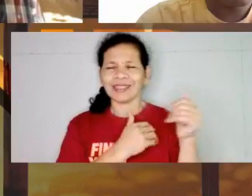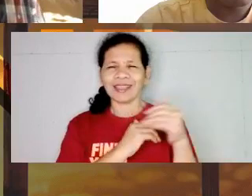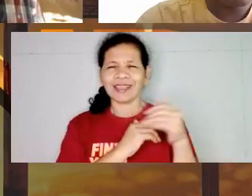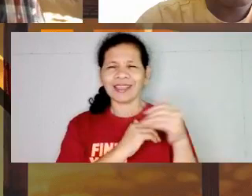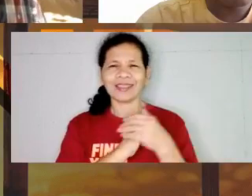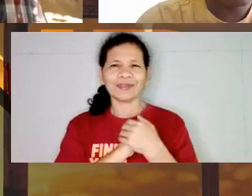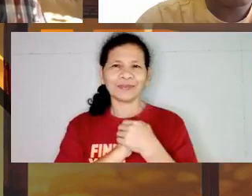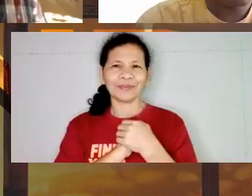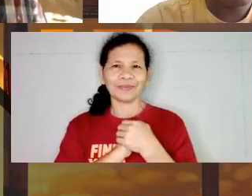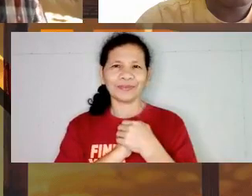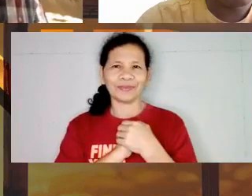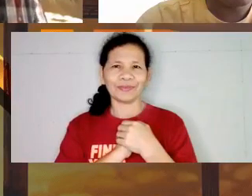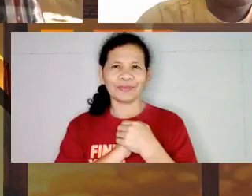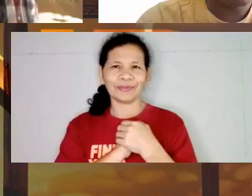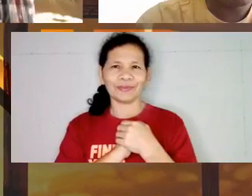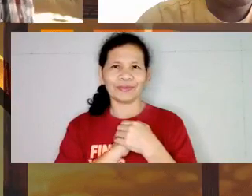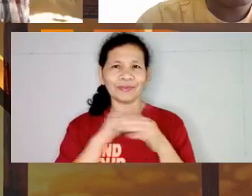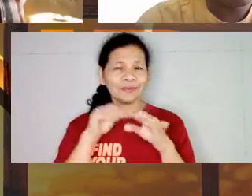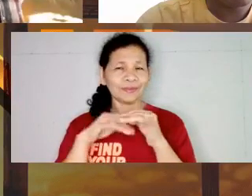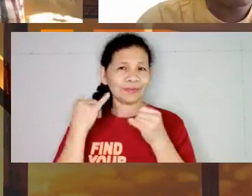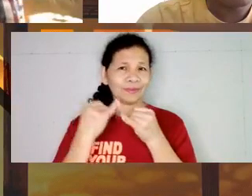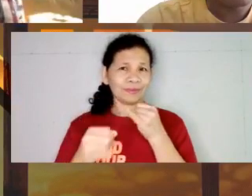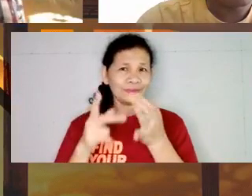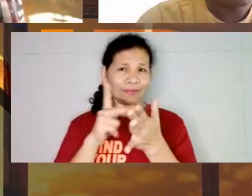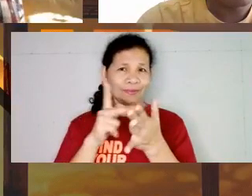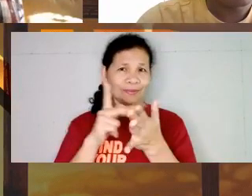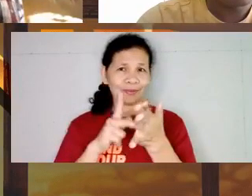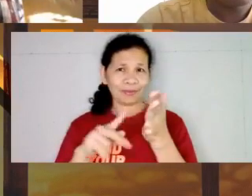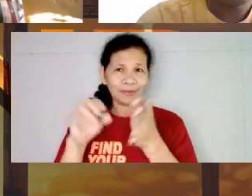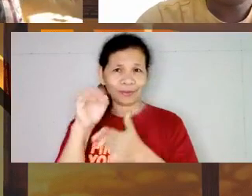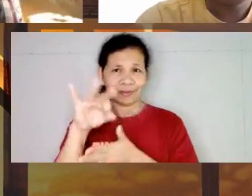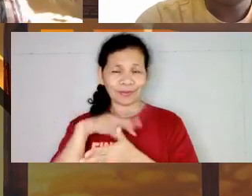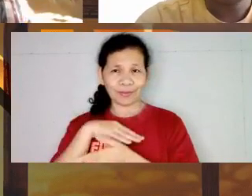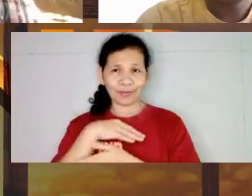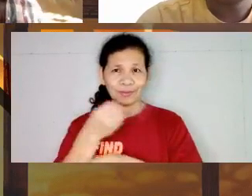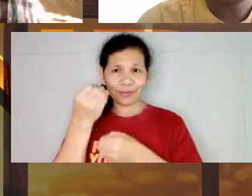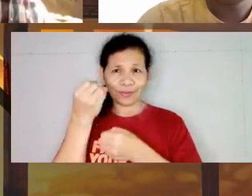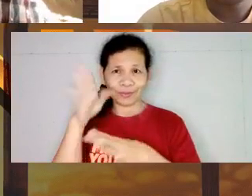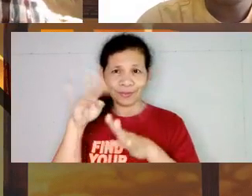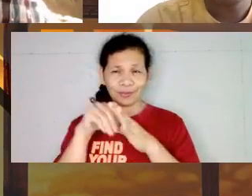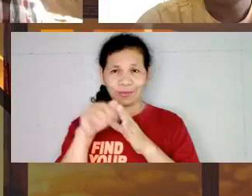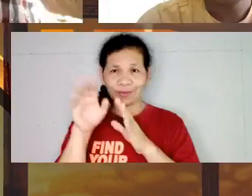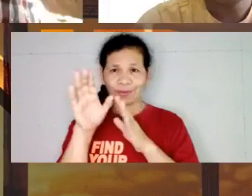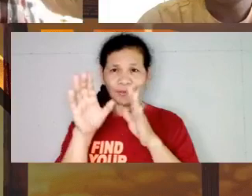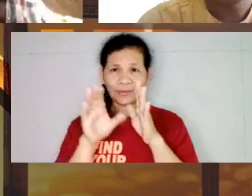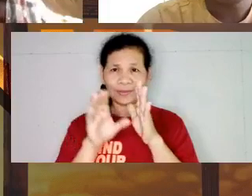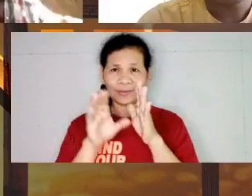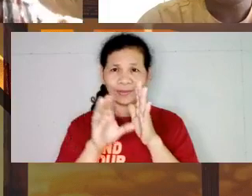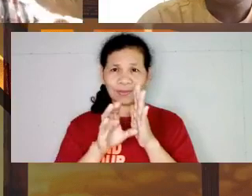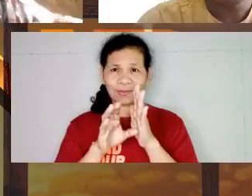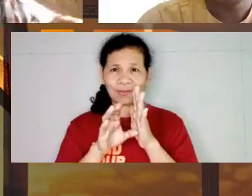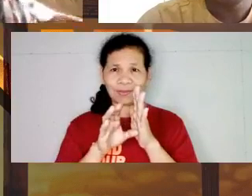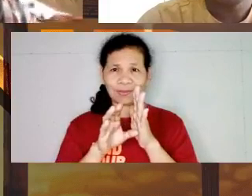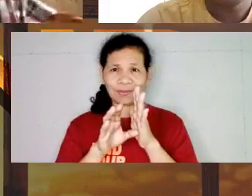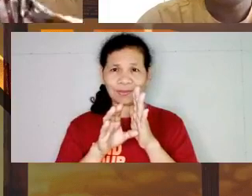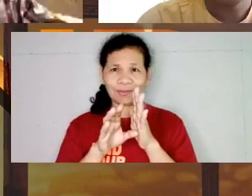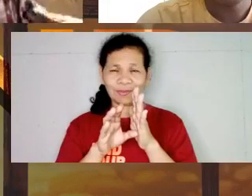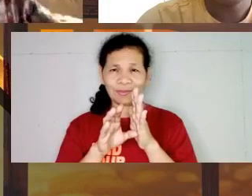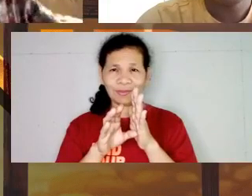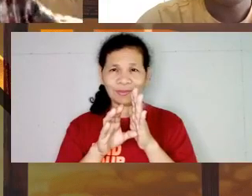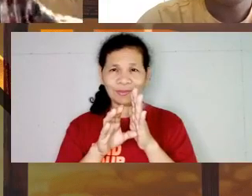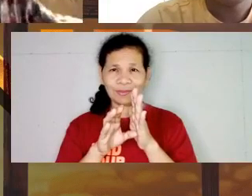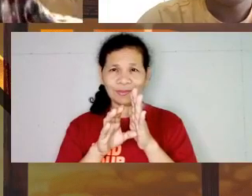huling bahagi, kung susundin natin ang kautusan, kasi sa ating ating devotional, sinasabi doon,